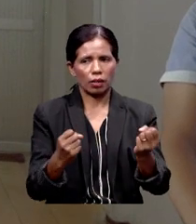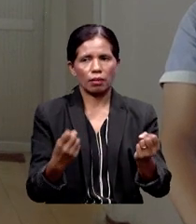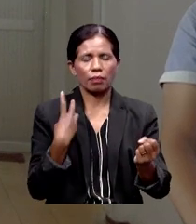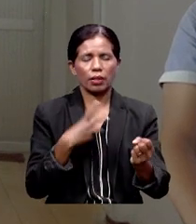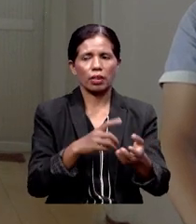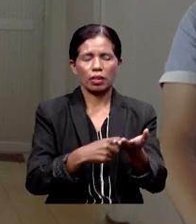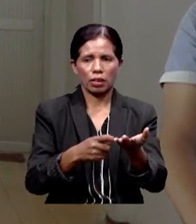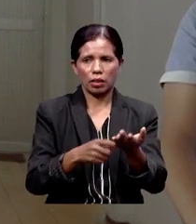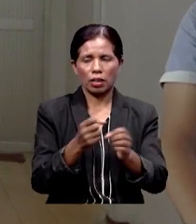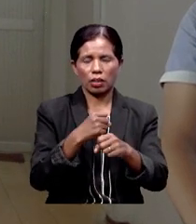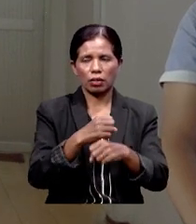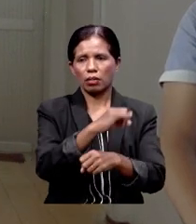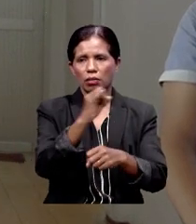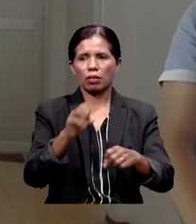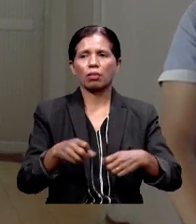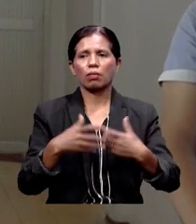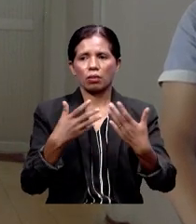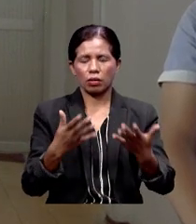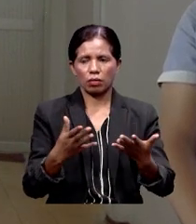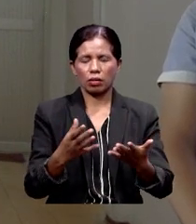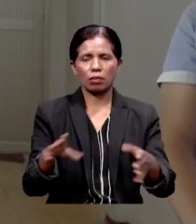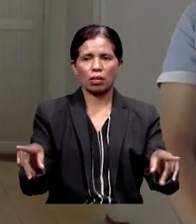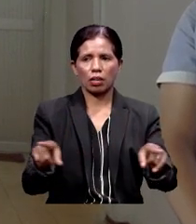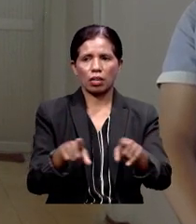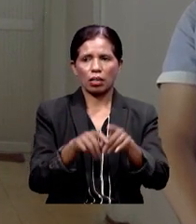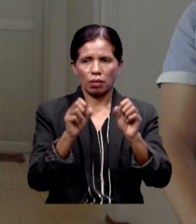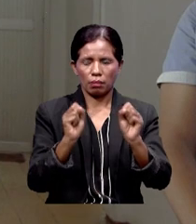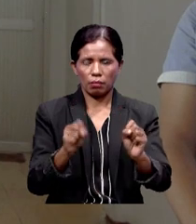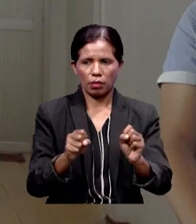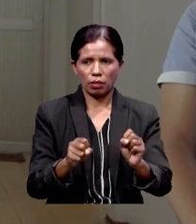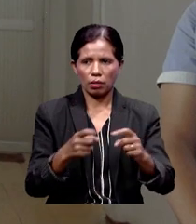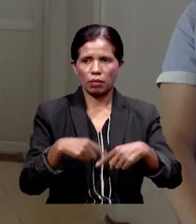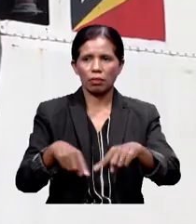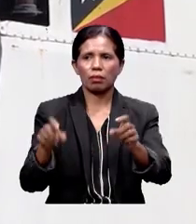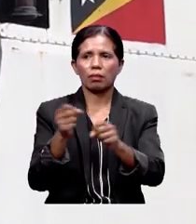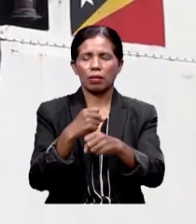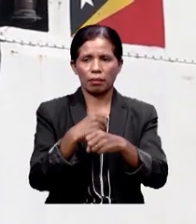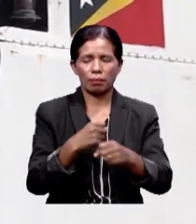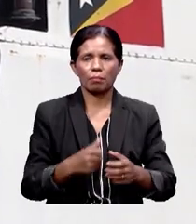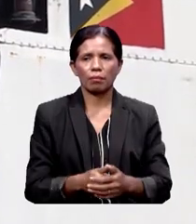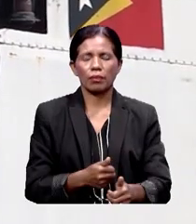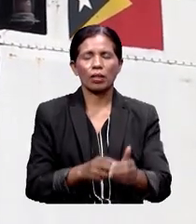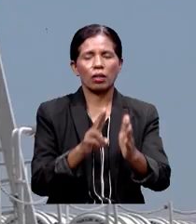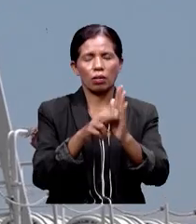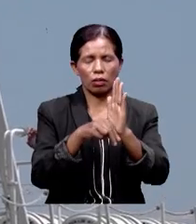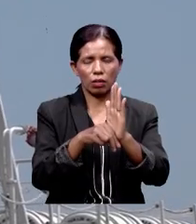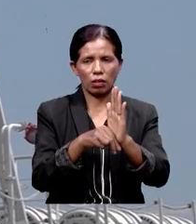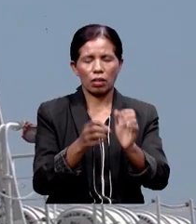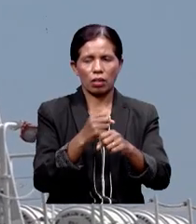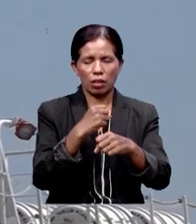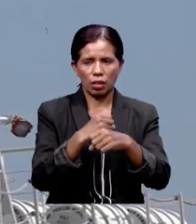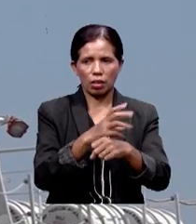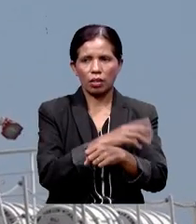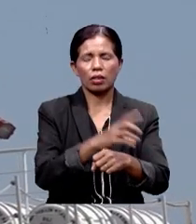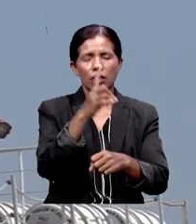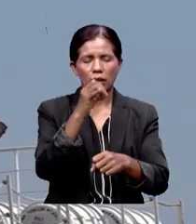halo identifikasi insa halo halo reparasaun para bele bele file file hal operasi. Tuir horario ro Berlin Nkrumah hal operasaun dili